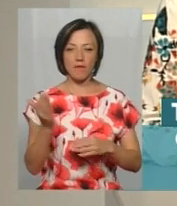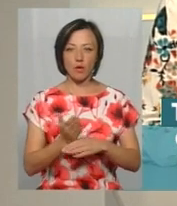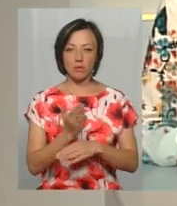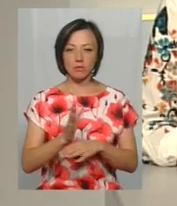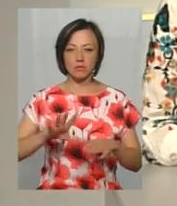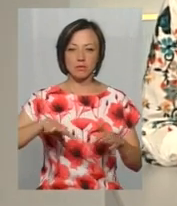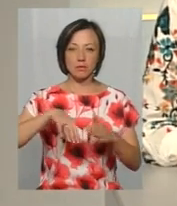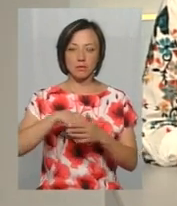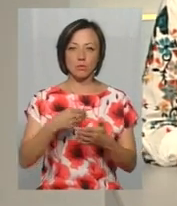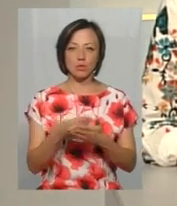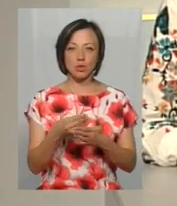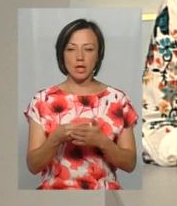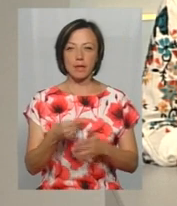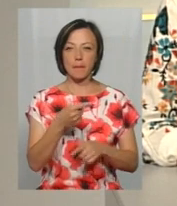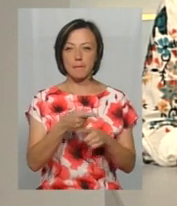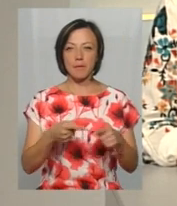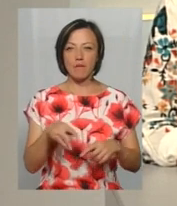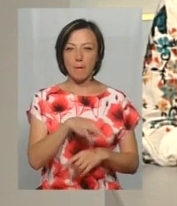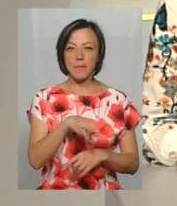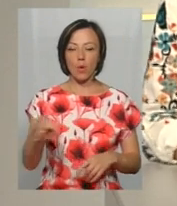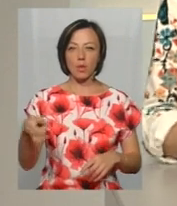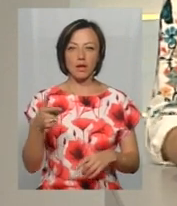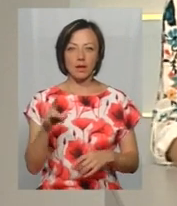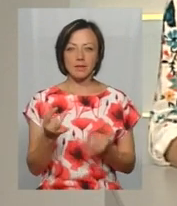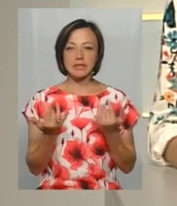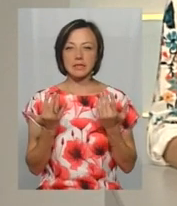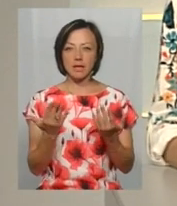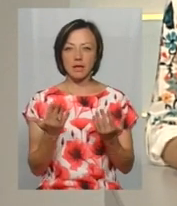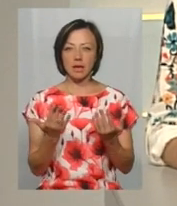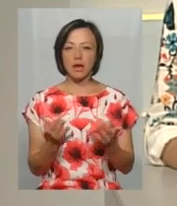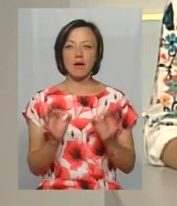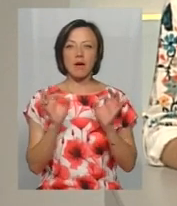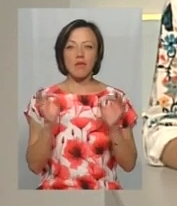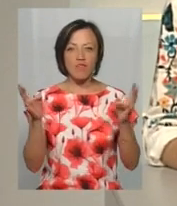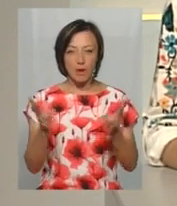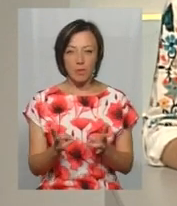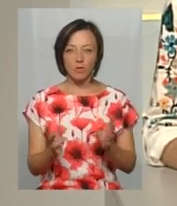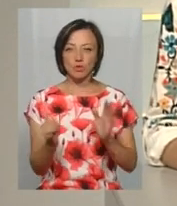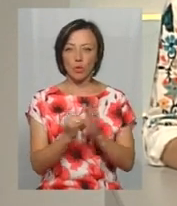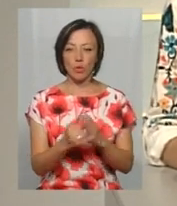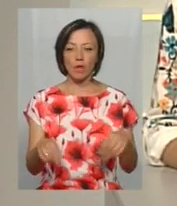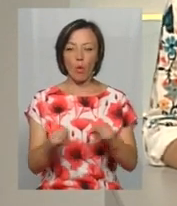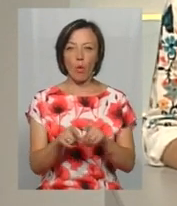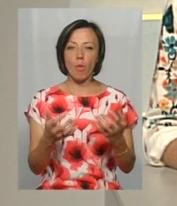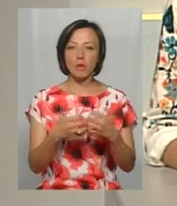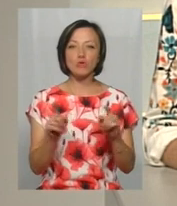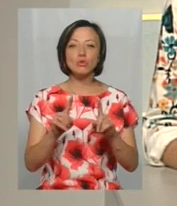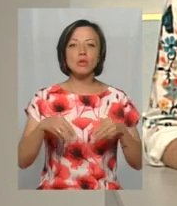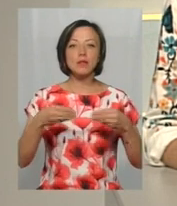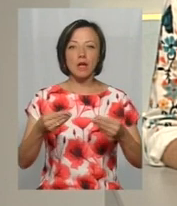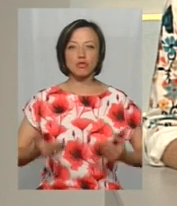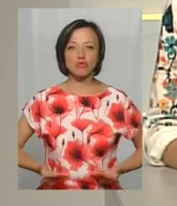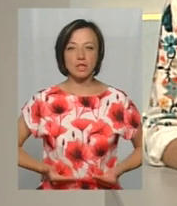обійшлись бюджету міста у 500 000 гривень. Наскільки виправдане встановлення такого обладнання і що воно дасть